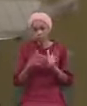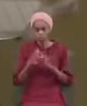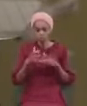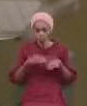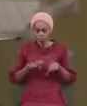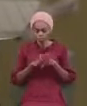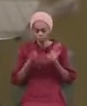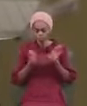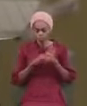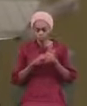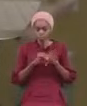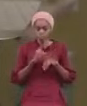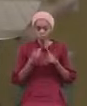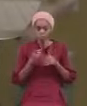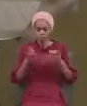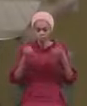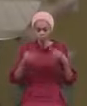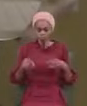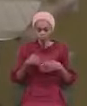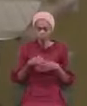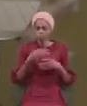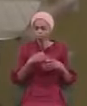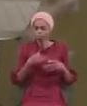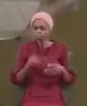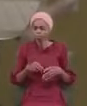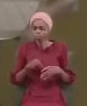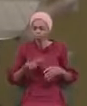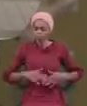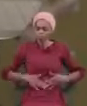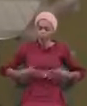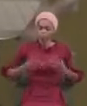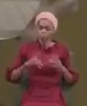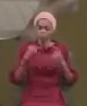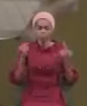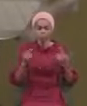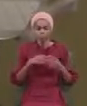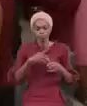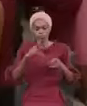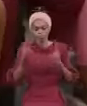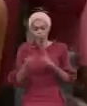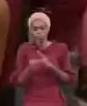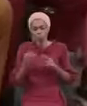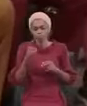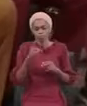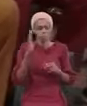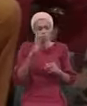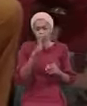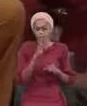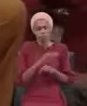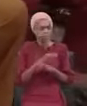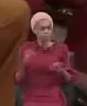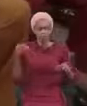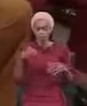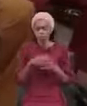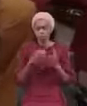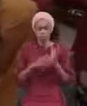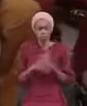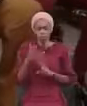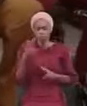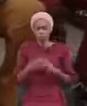répentez-vous et acceptezle vous serez affranchi au nom de Jésus ça c'est la bonne nouvelle pour vous ce